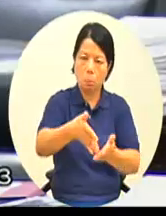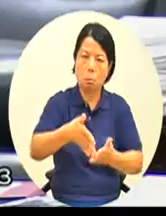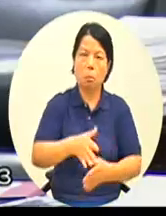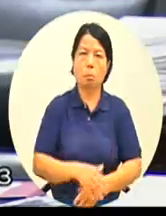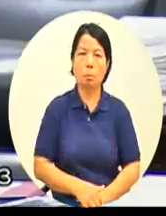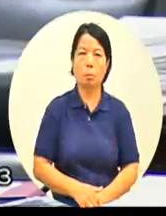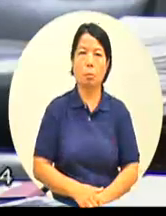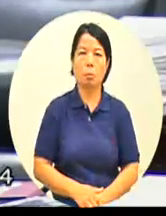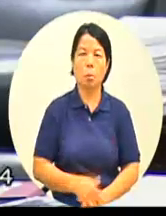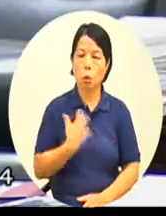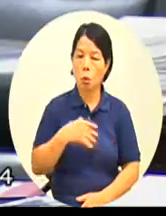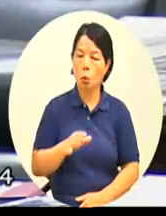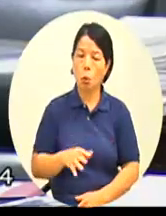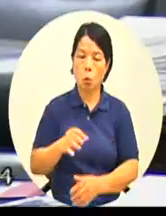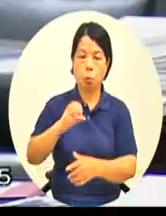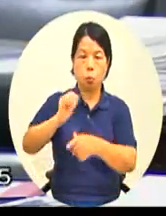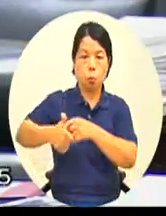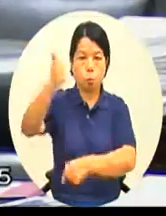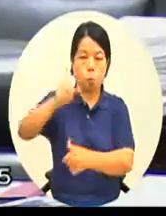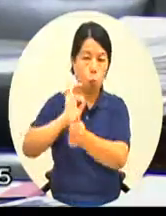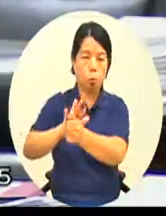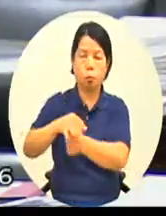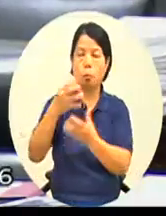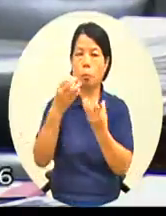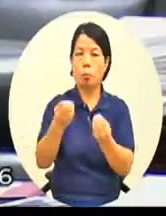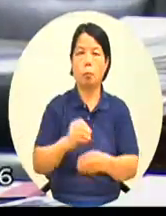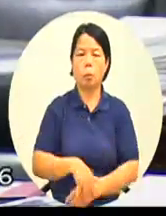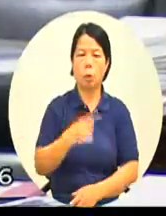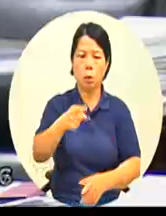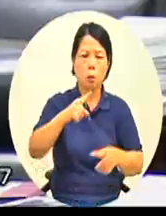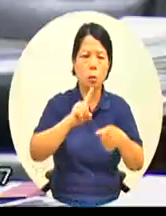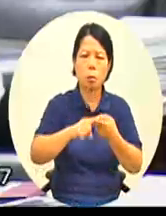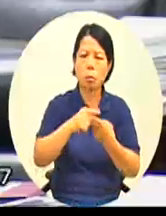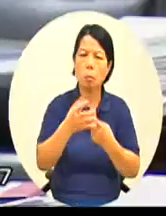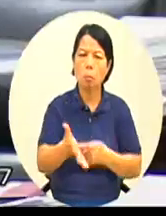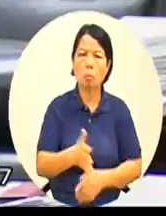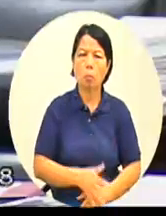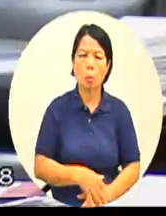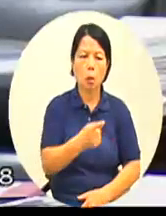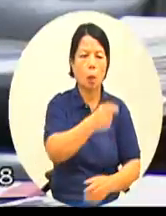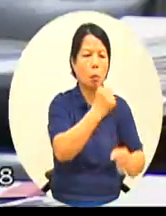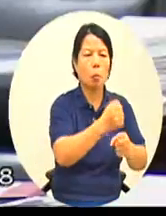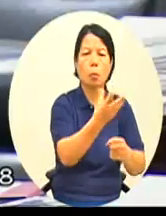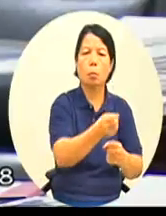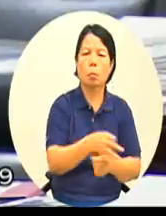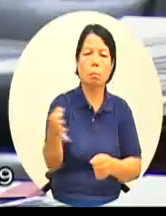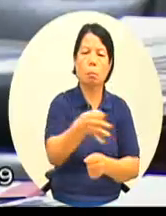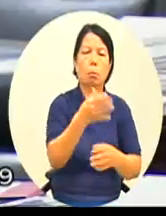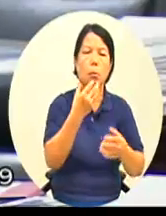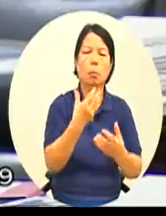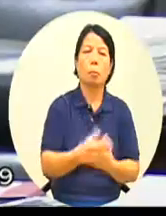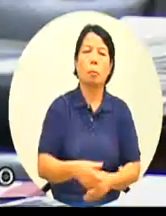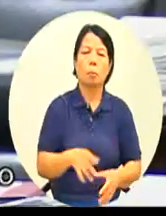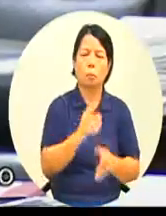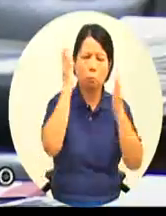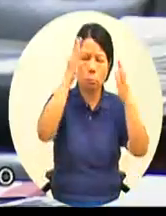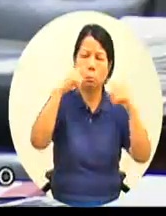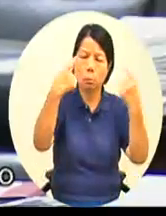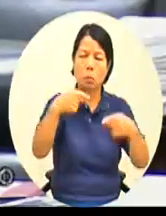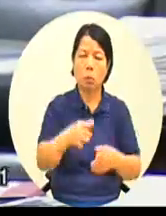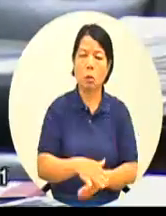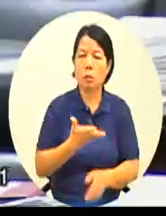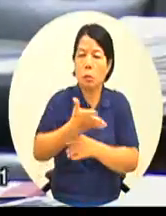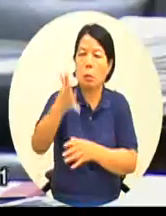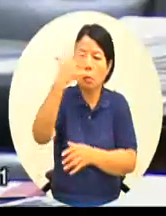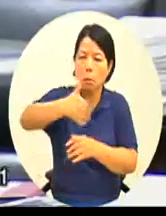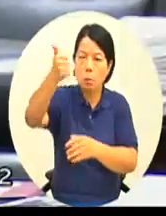这边我不是替业者讲话，我只是说在一个合理性上，一波折你不能怎么面头，这是正常。那你们会让业者无所适从，